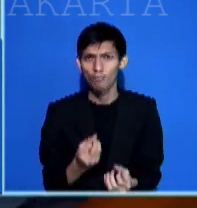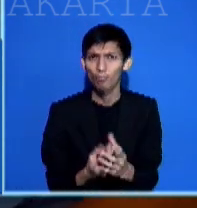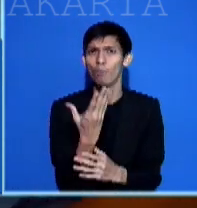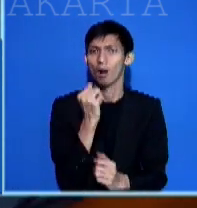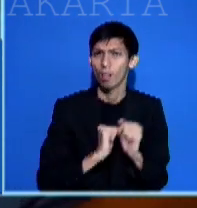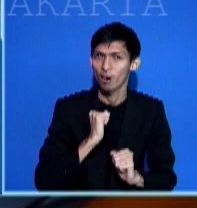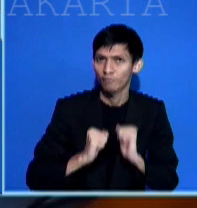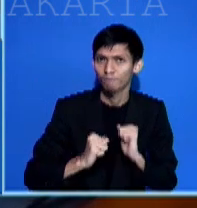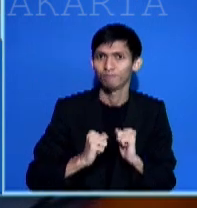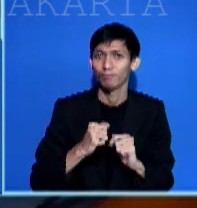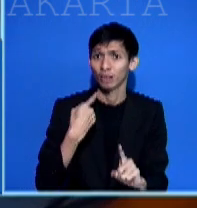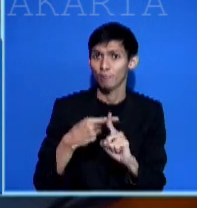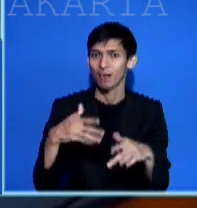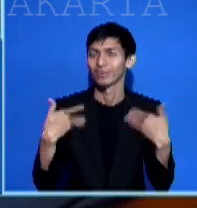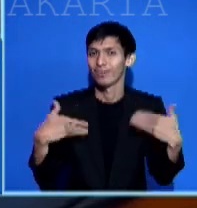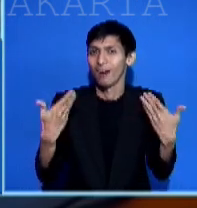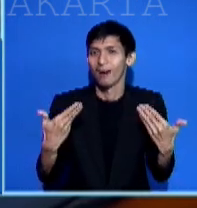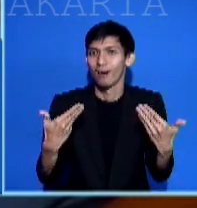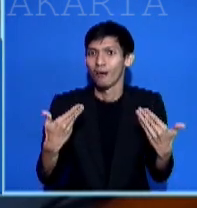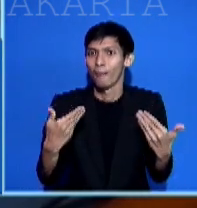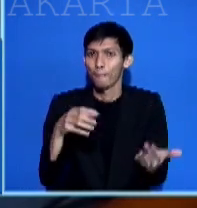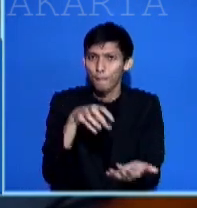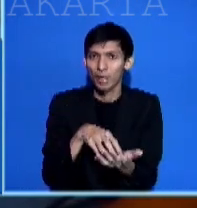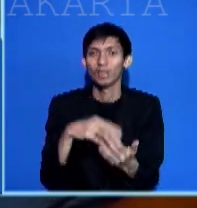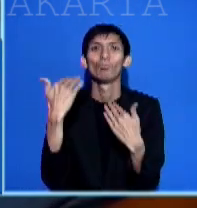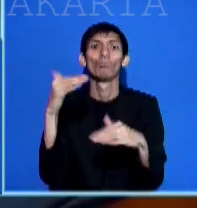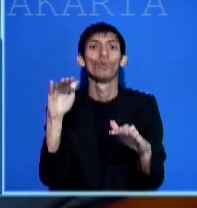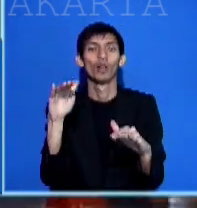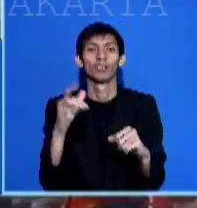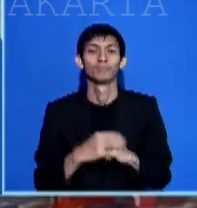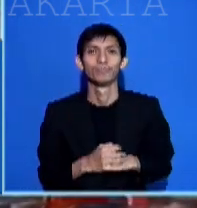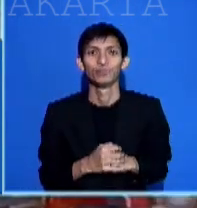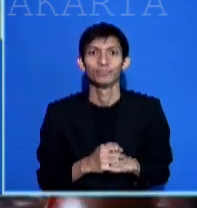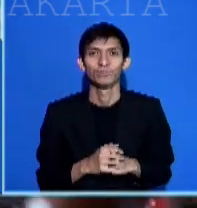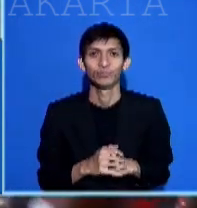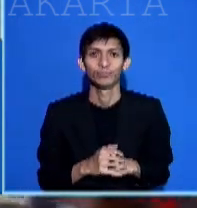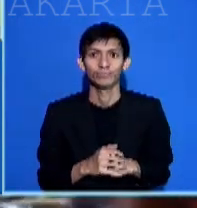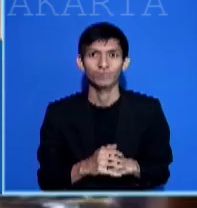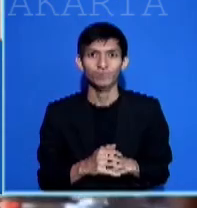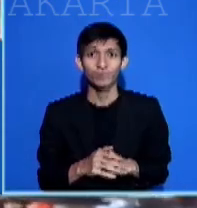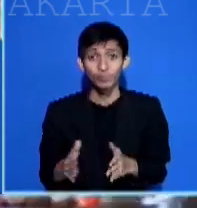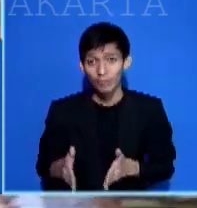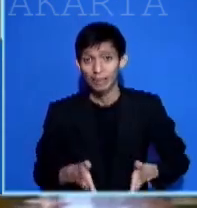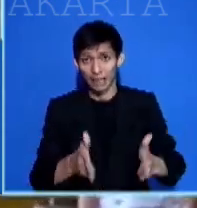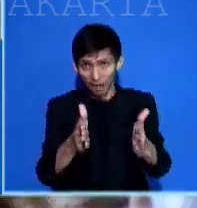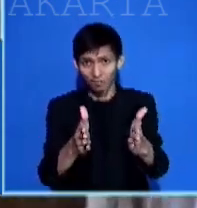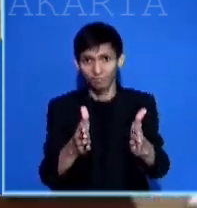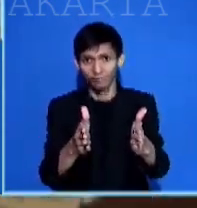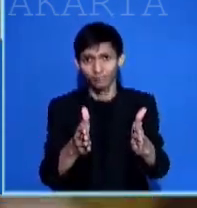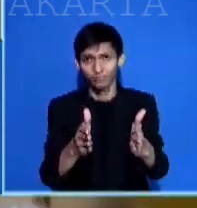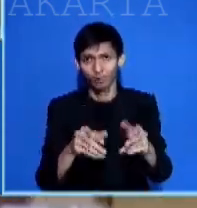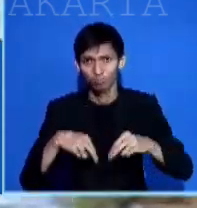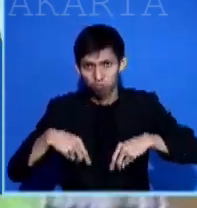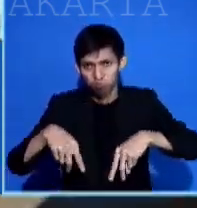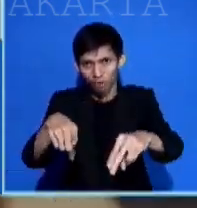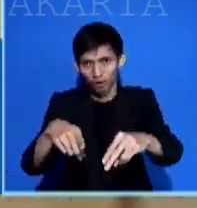selaligus heav fun karena berada di support pusat-pusat perbelanjaan kontur lintasan yang berbeda menjadi tantangan bagi atlet